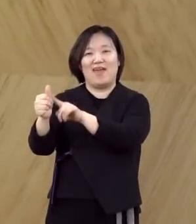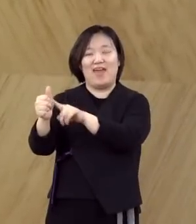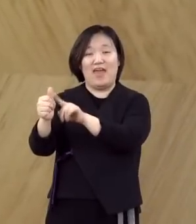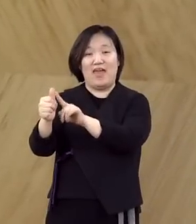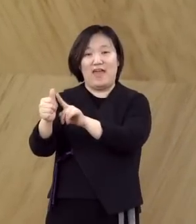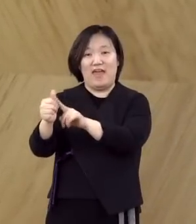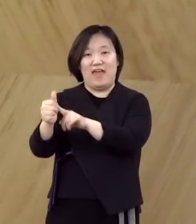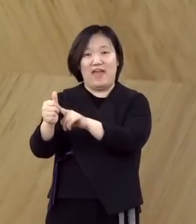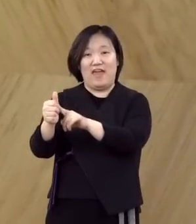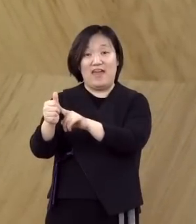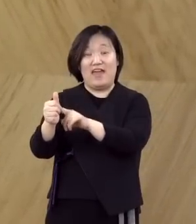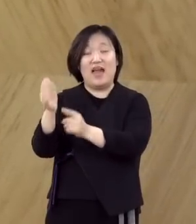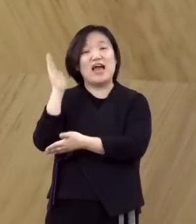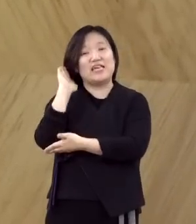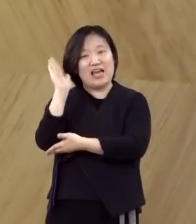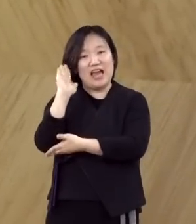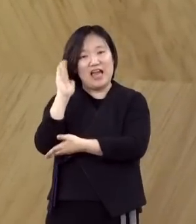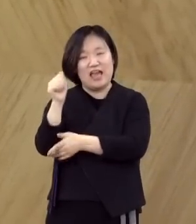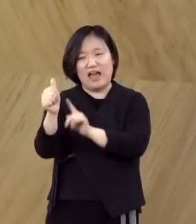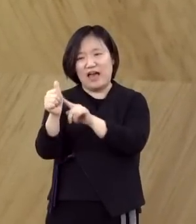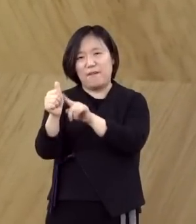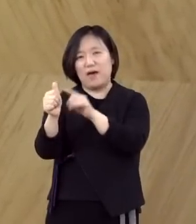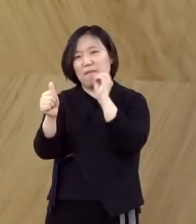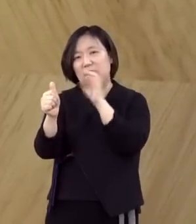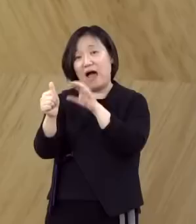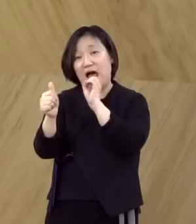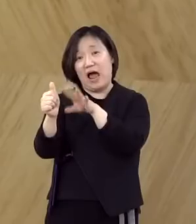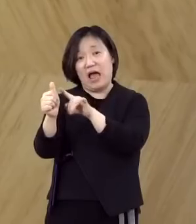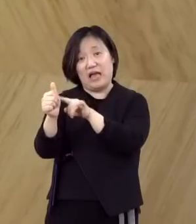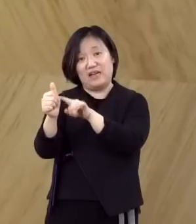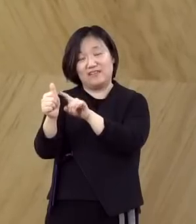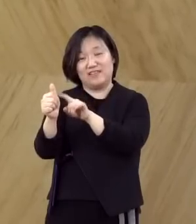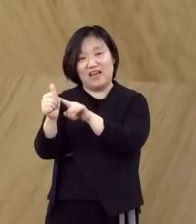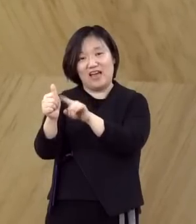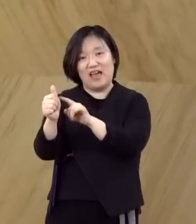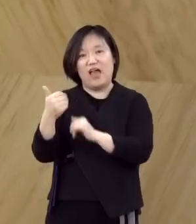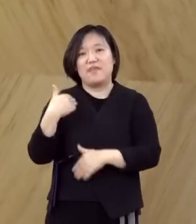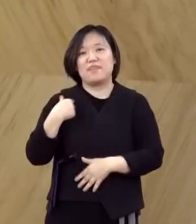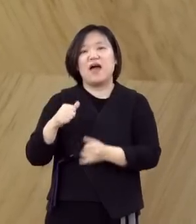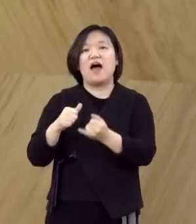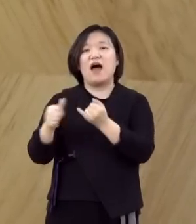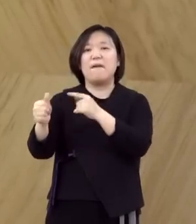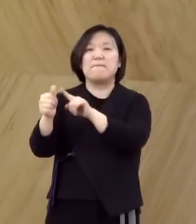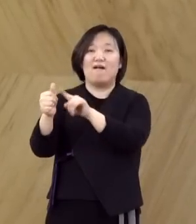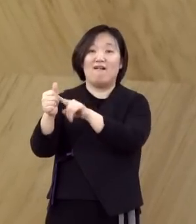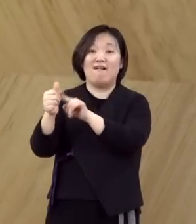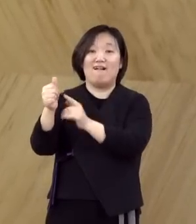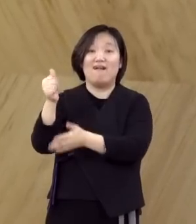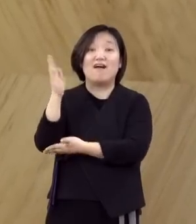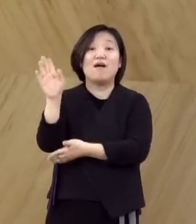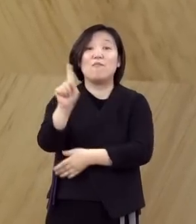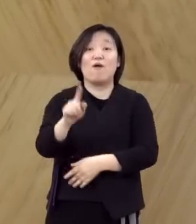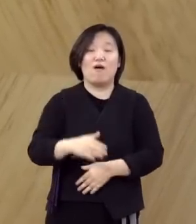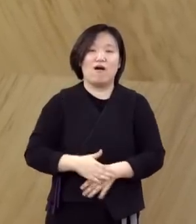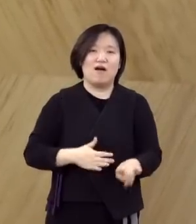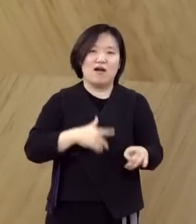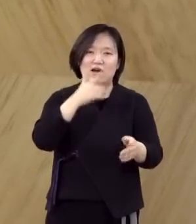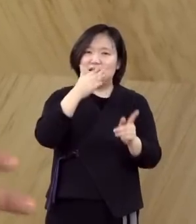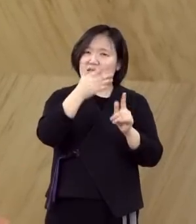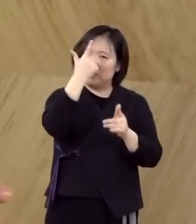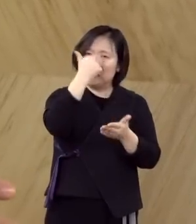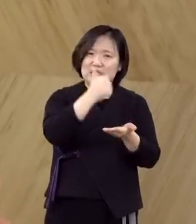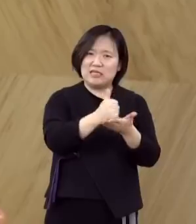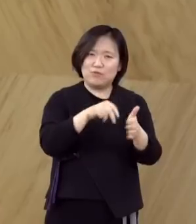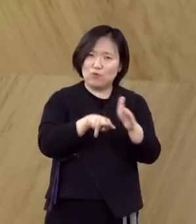에게모든이야기를다했는데, 남편이그렇게도망치는건 아무것도해결하지